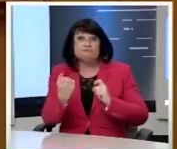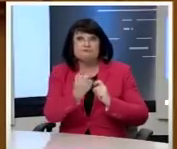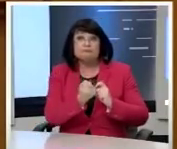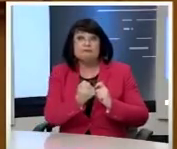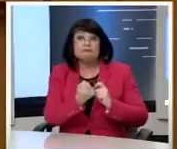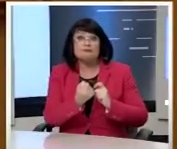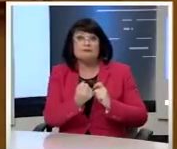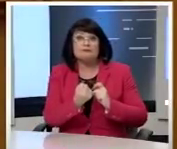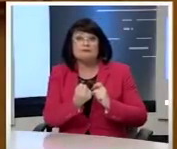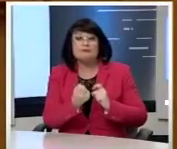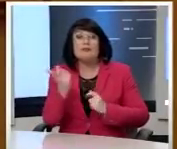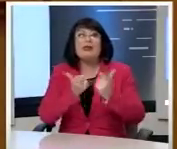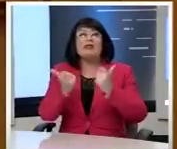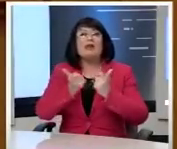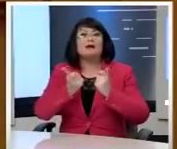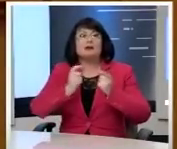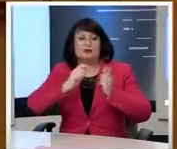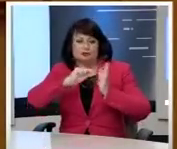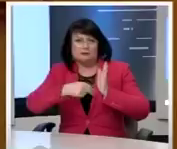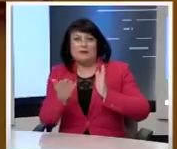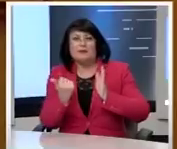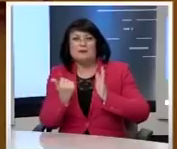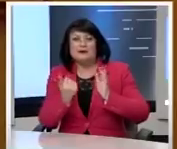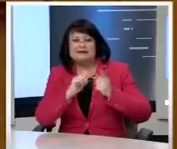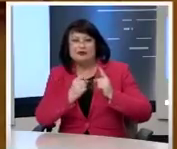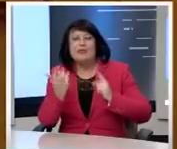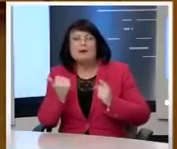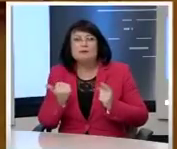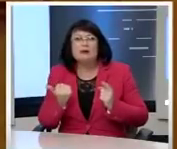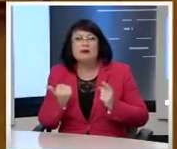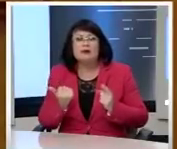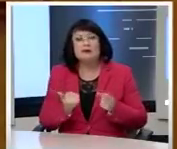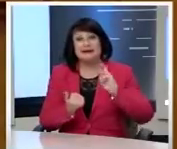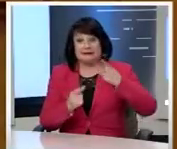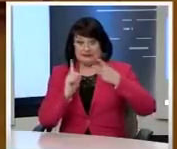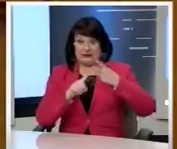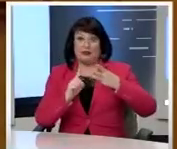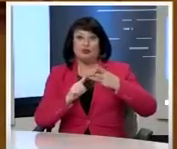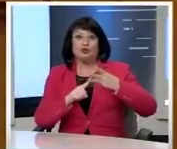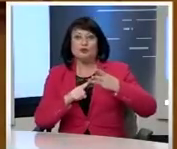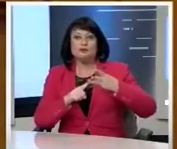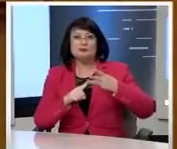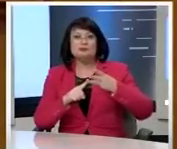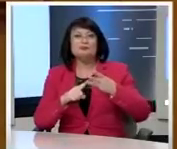χωρίς δανειακή σύμβαση που να μπορούμε να τις καλύψουμε. Και τρίτον,